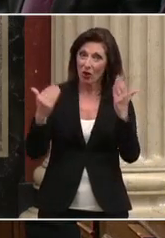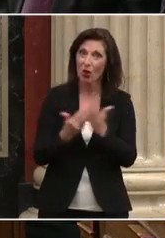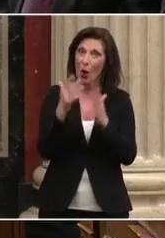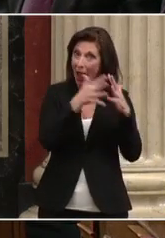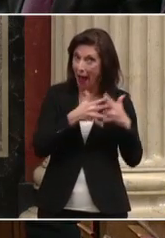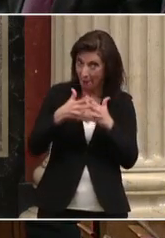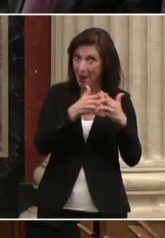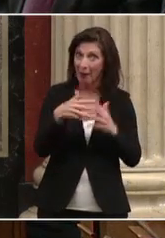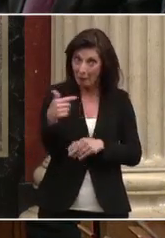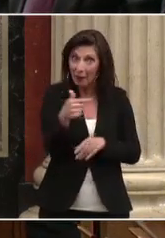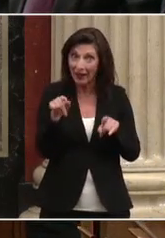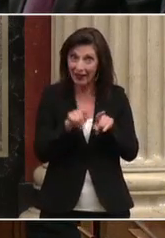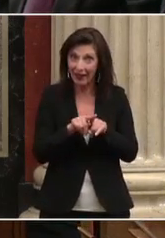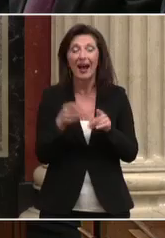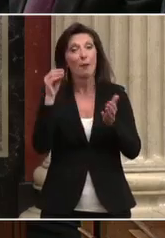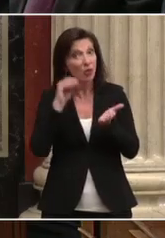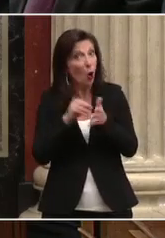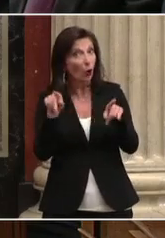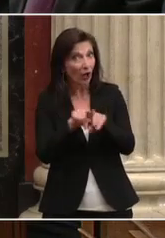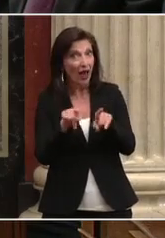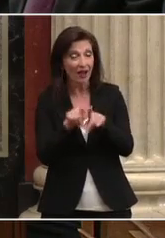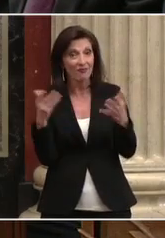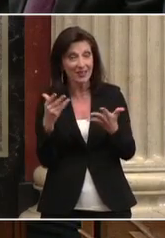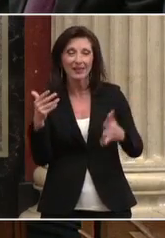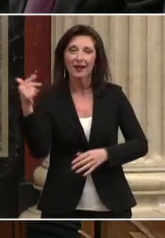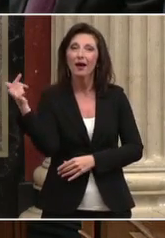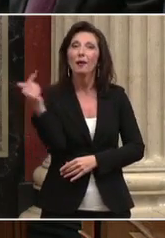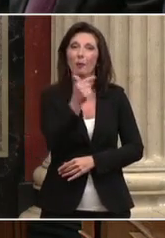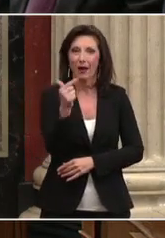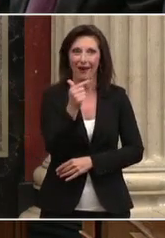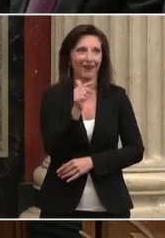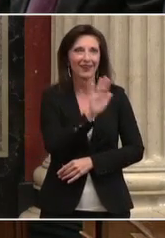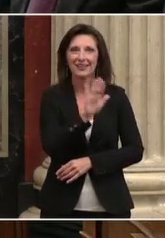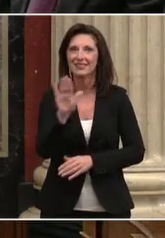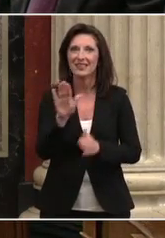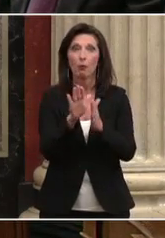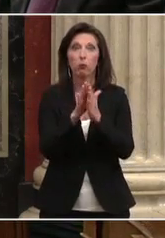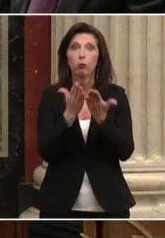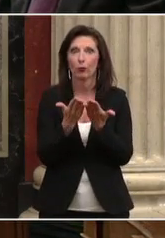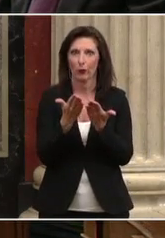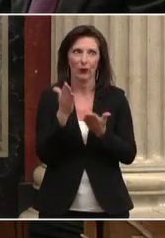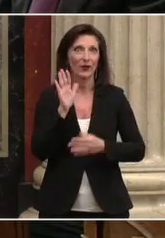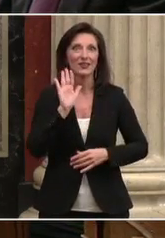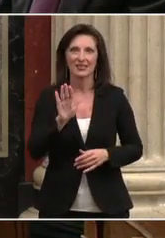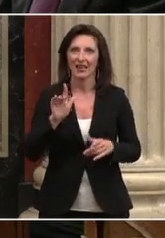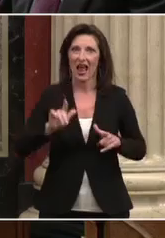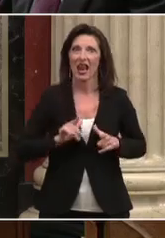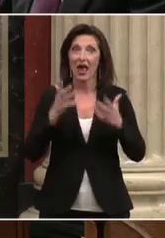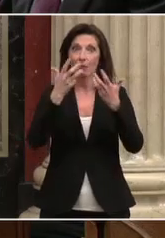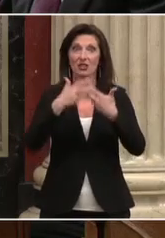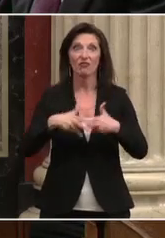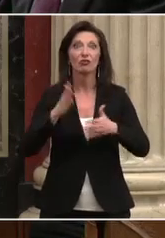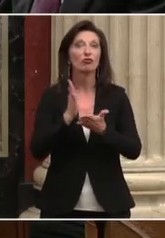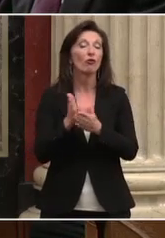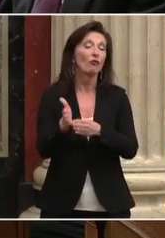USA, ist, dass sie beide ihre Bücher und Lebenswerke schon vorab der Stadt